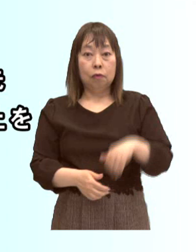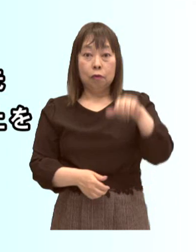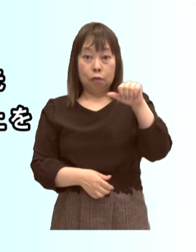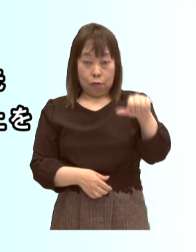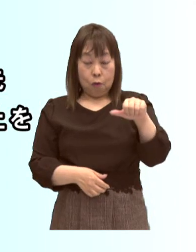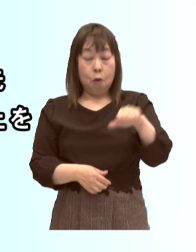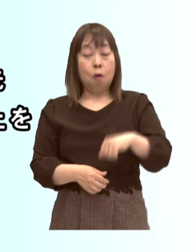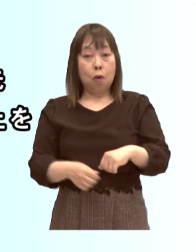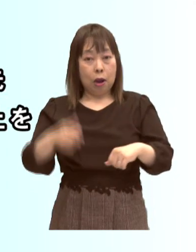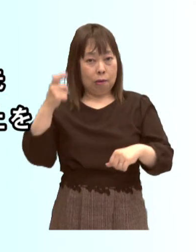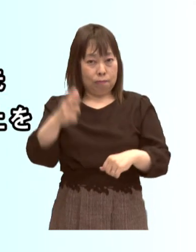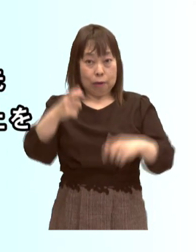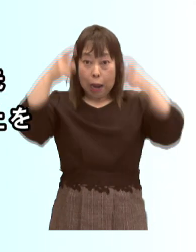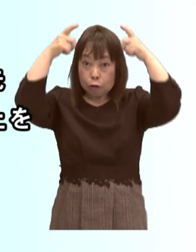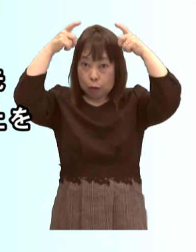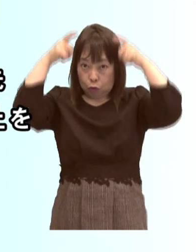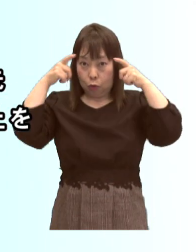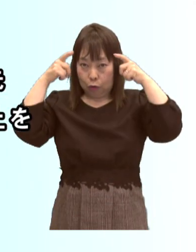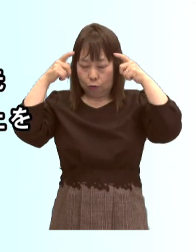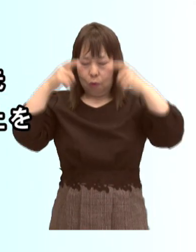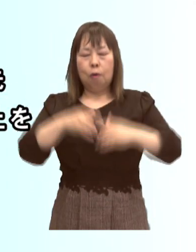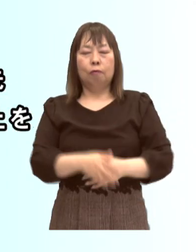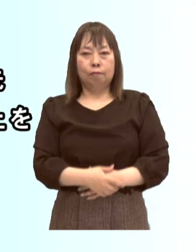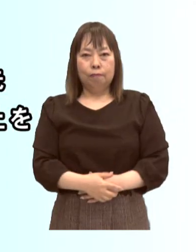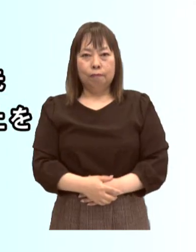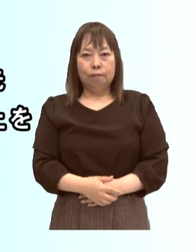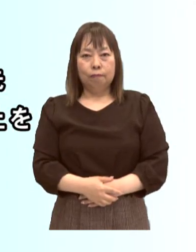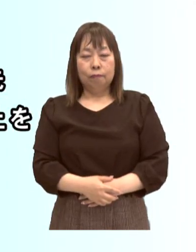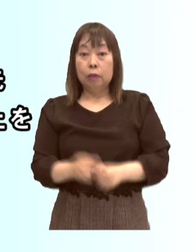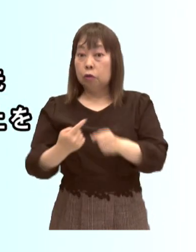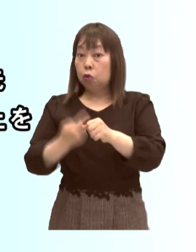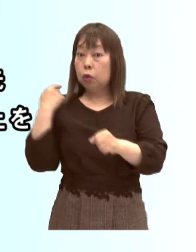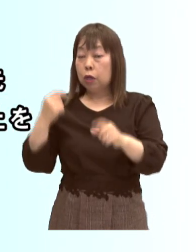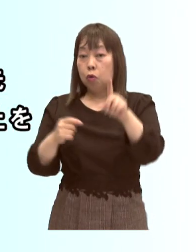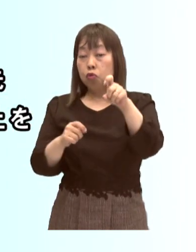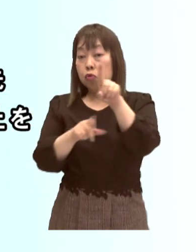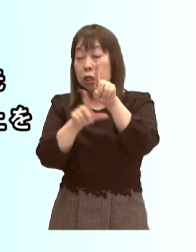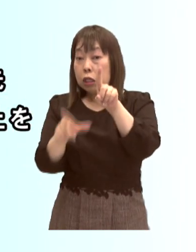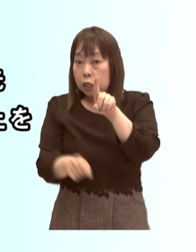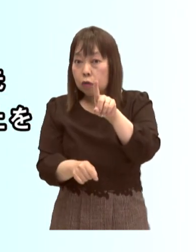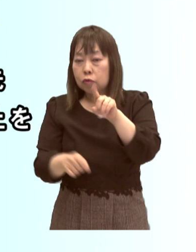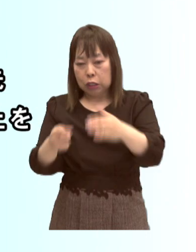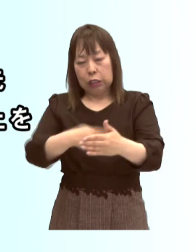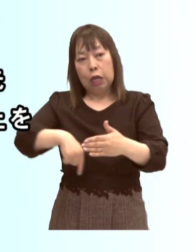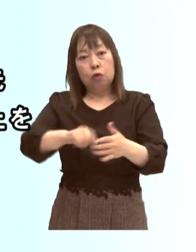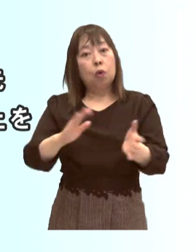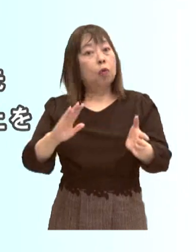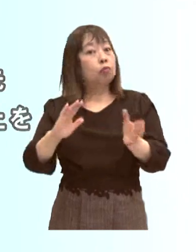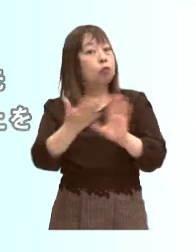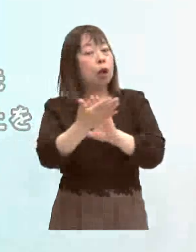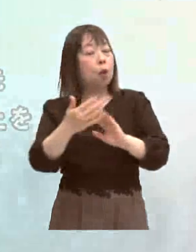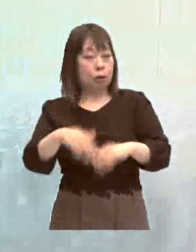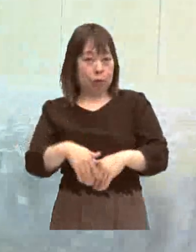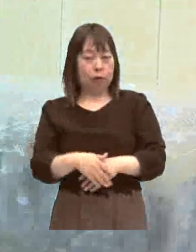用となっており、昨年11月1日に内容が改正されています。